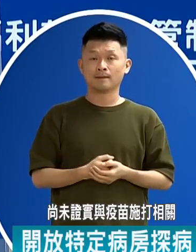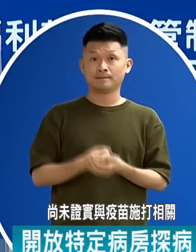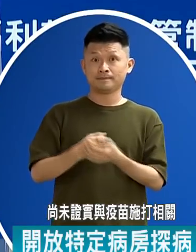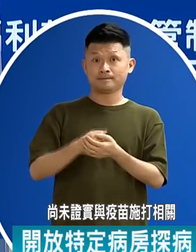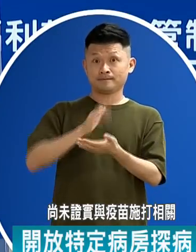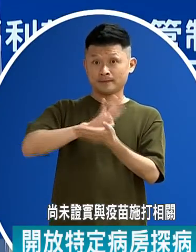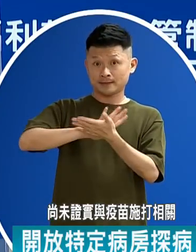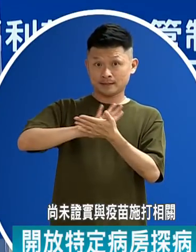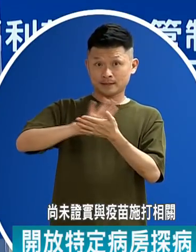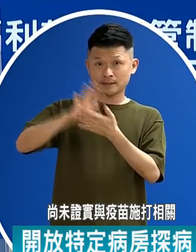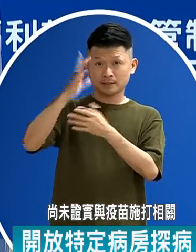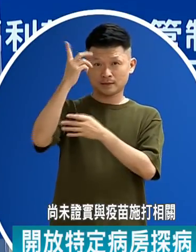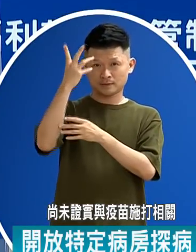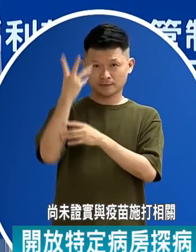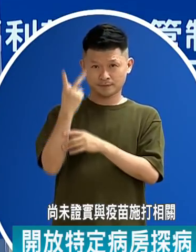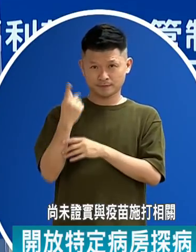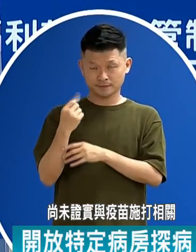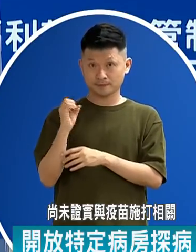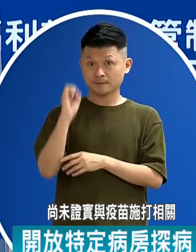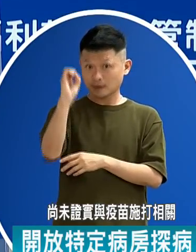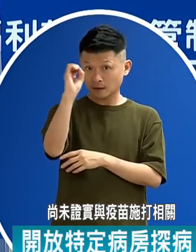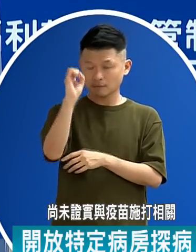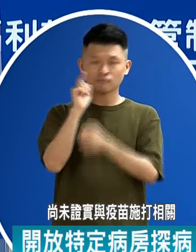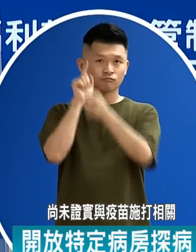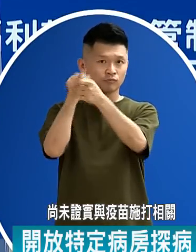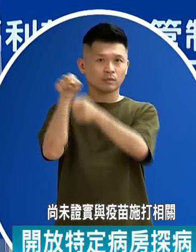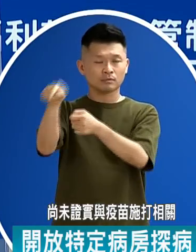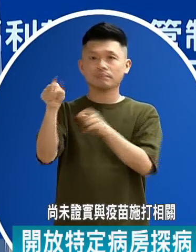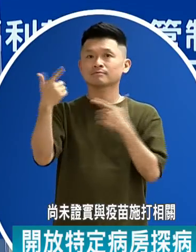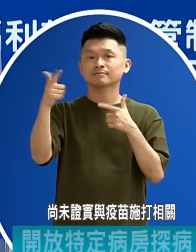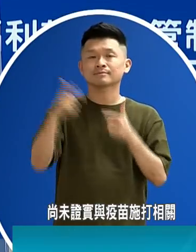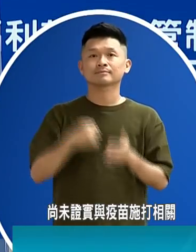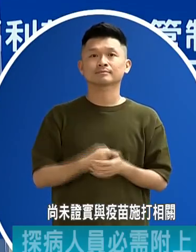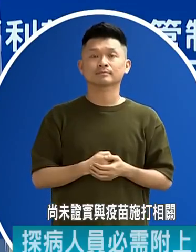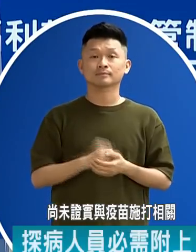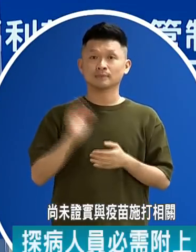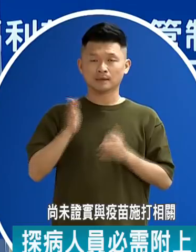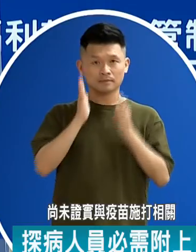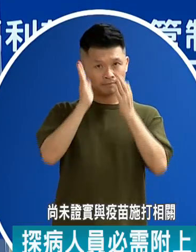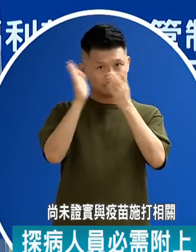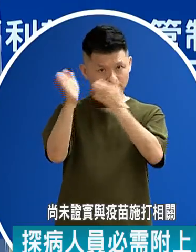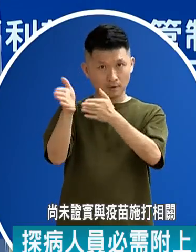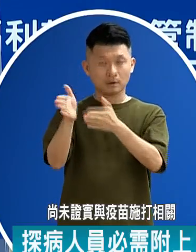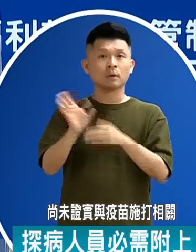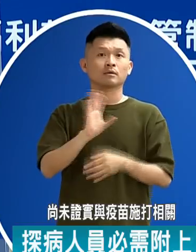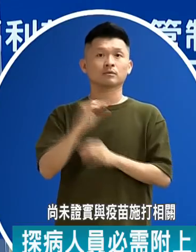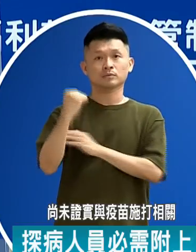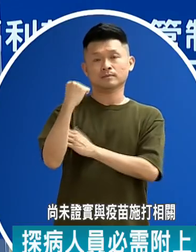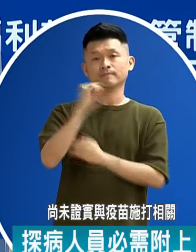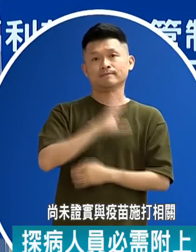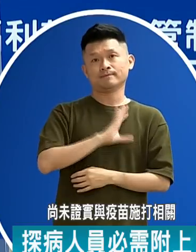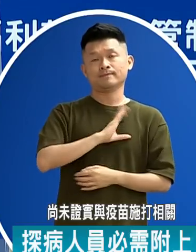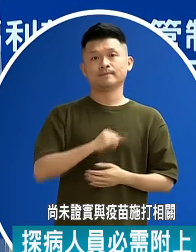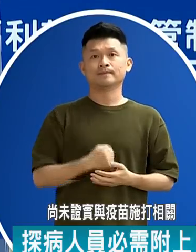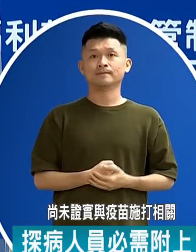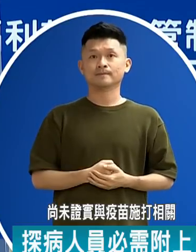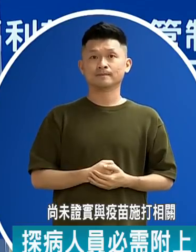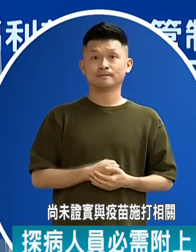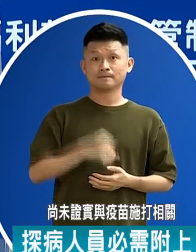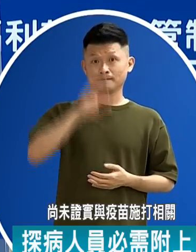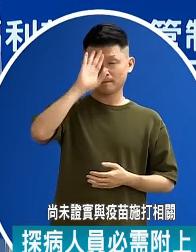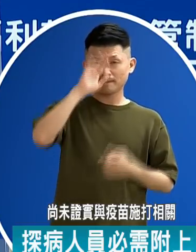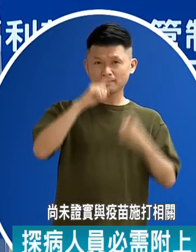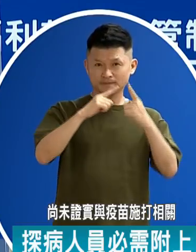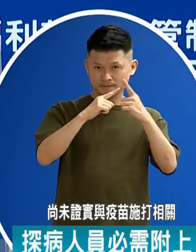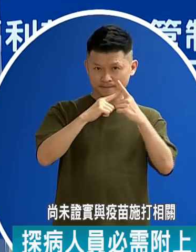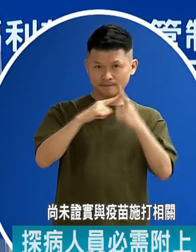清零哈，当然我讲这不是我们的一个目标哈，好，但是这个方向是不变的。好，我们当然要把所有的病